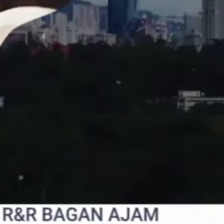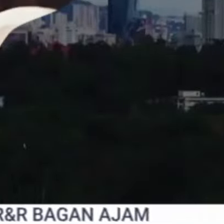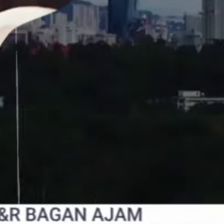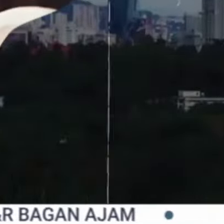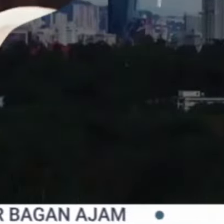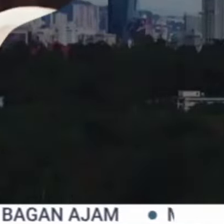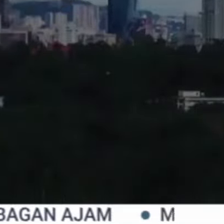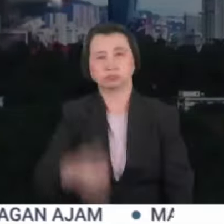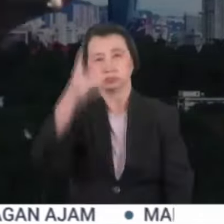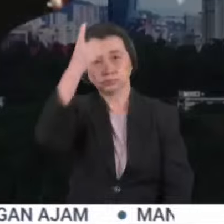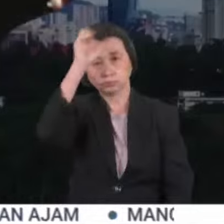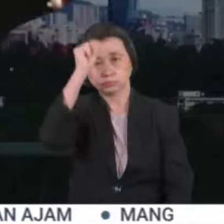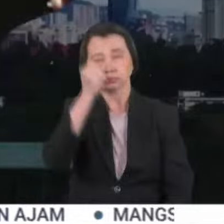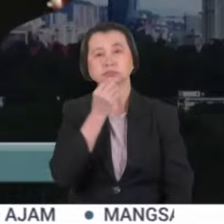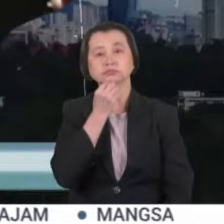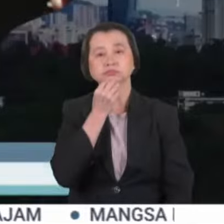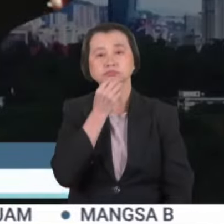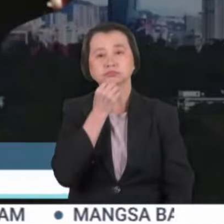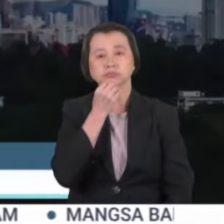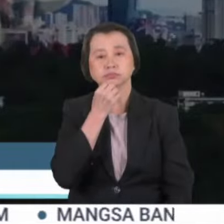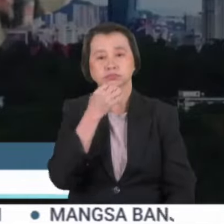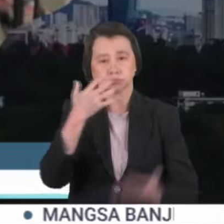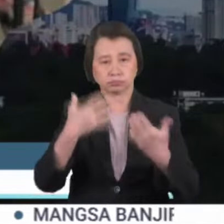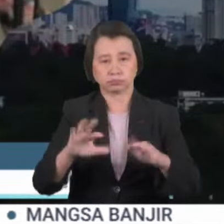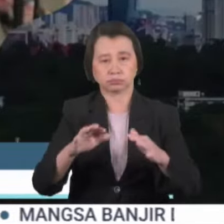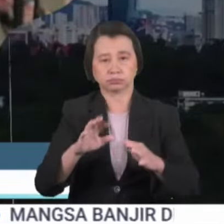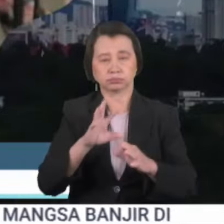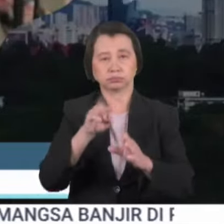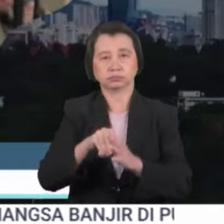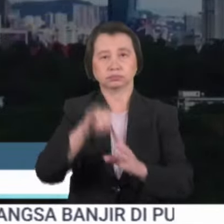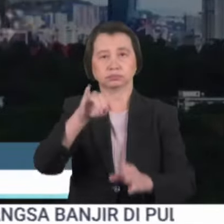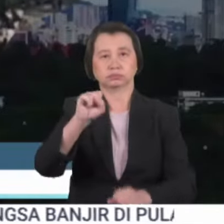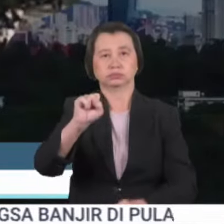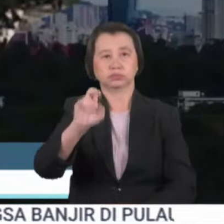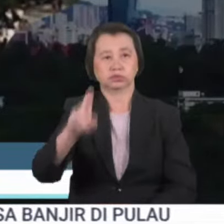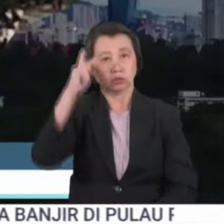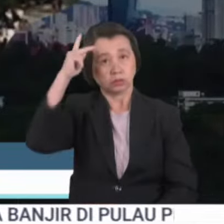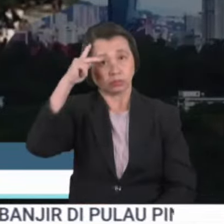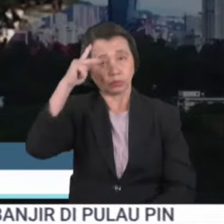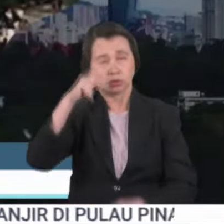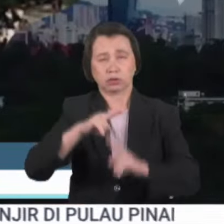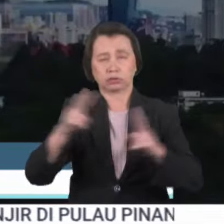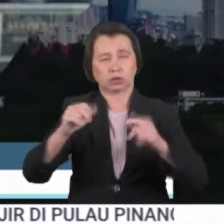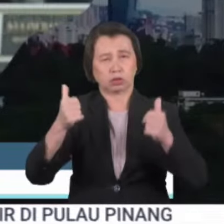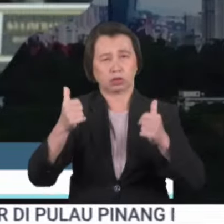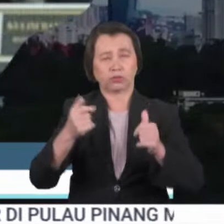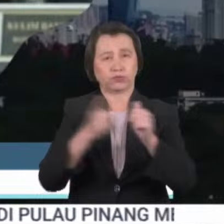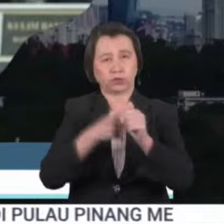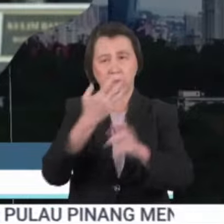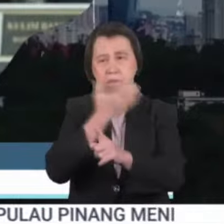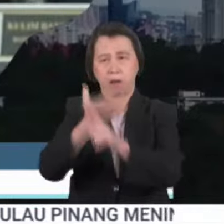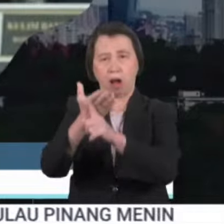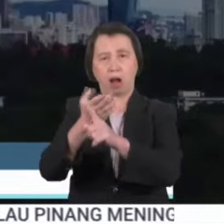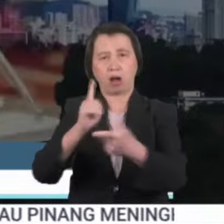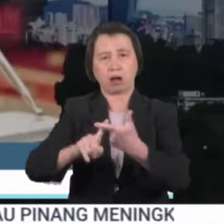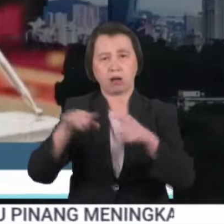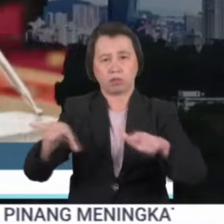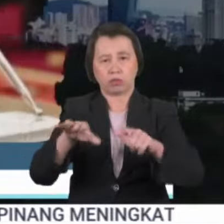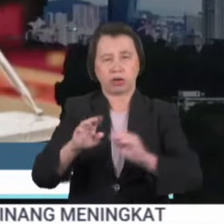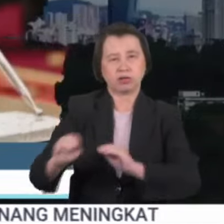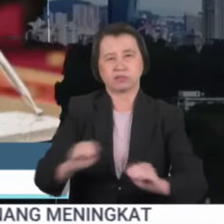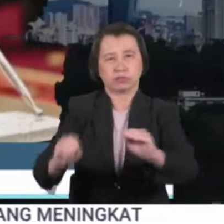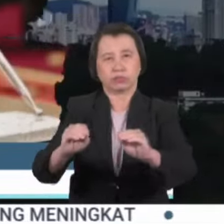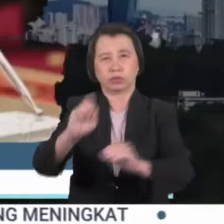Datuk Seri Anwar sebenarnya telah melalui satu liku politik yang agak luar biasa. Dari pemecatan, pemenjaraan, melakukan